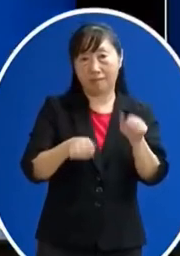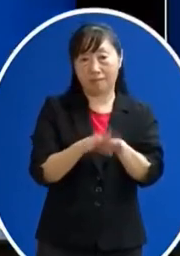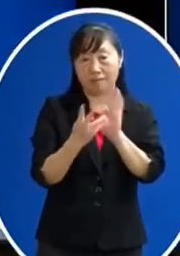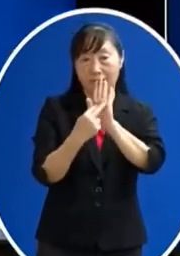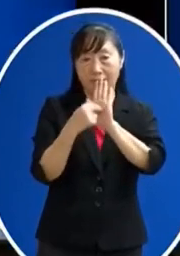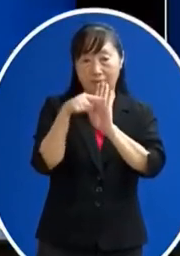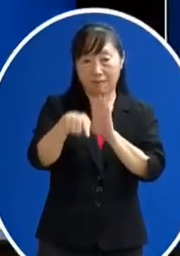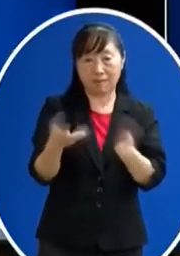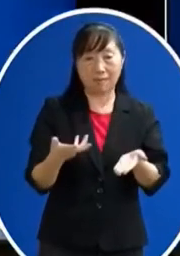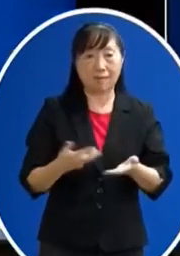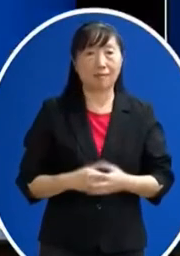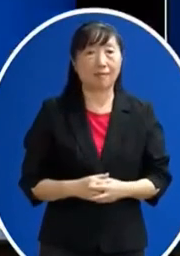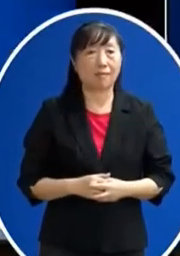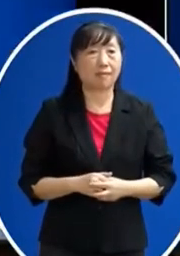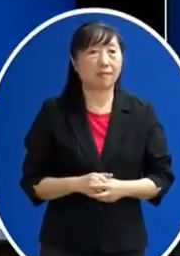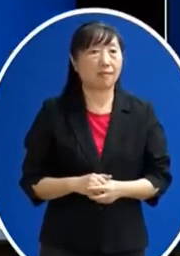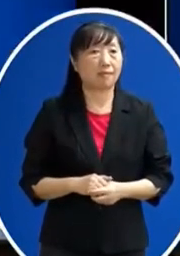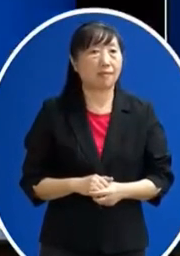下？